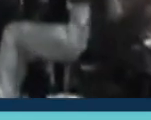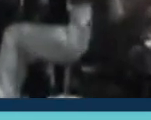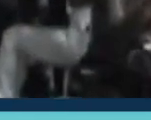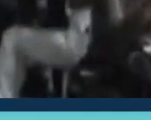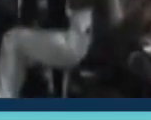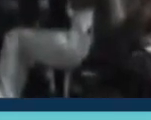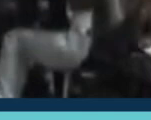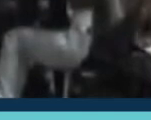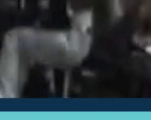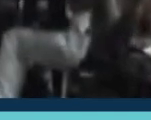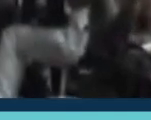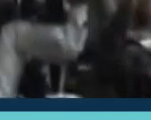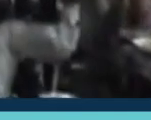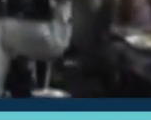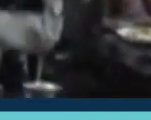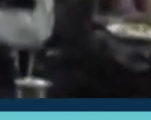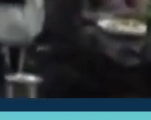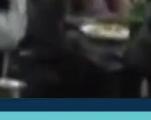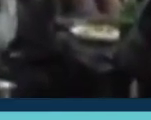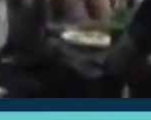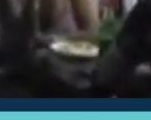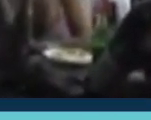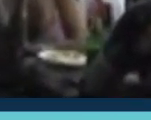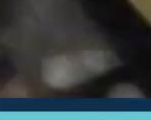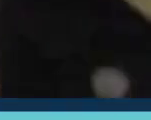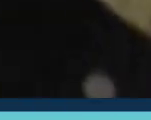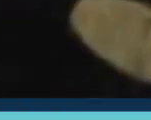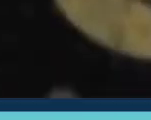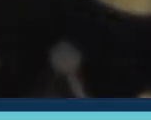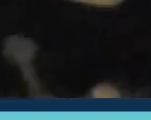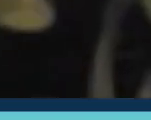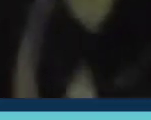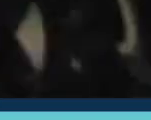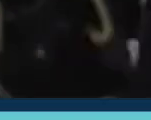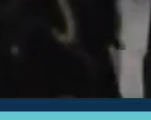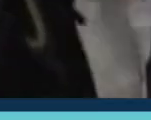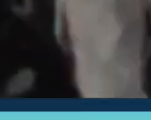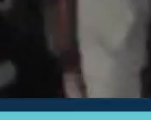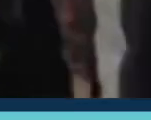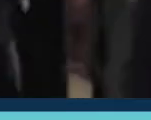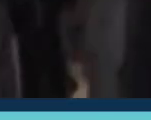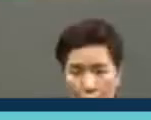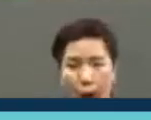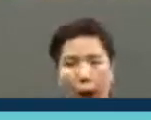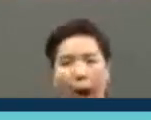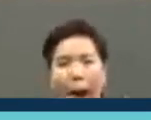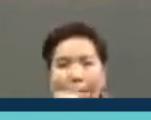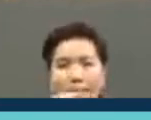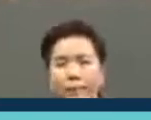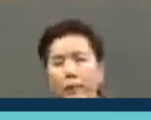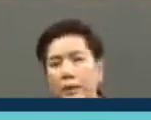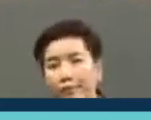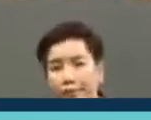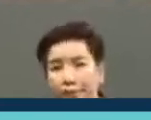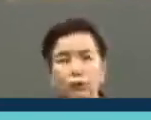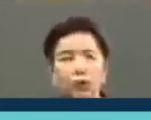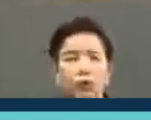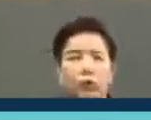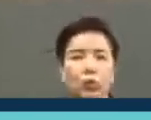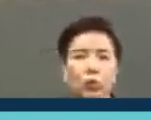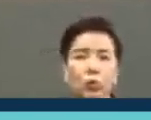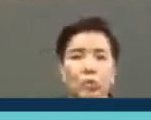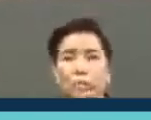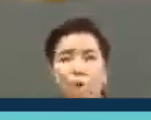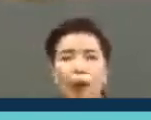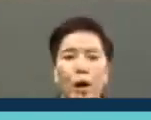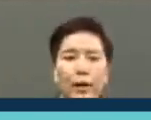ามหาสงกรานต์จะเป็นการสร้างปรากฏการณ์ที่ยิ่งใหญ่ปลุกกระแสการท่องเที่ยวให้กลับมาสู่ทุกท้องที่ของไทยอีกครั้งเพ